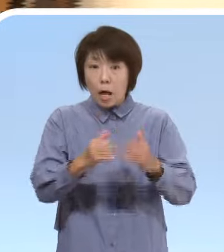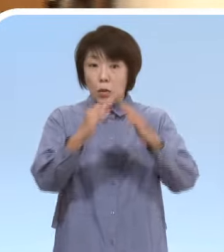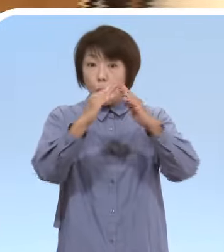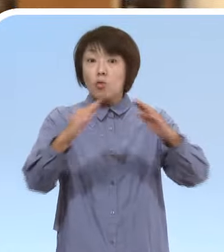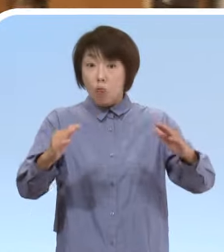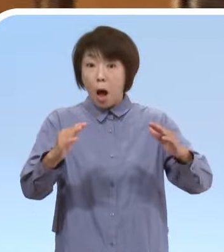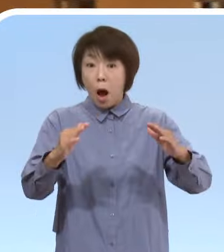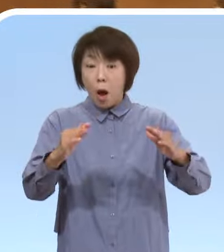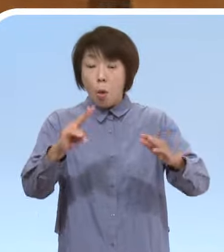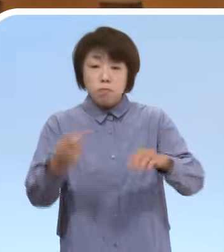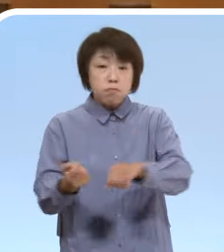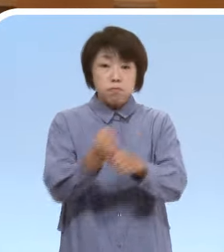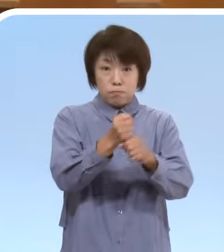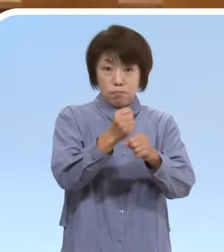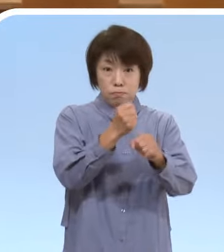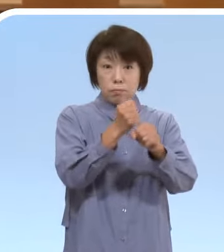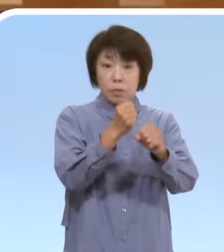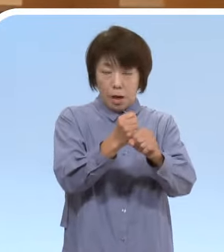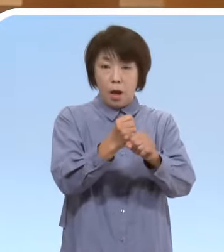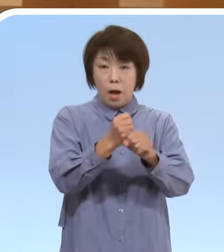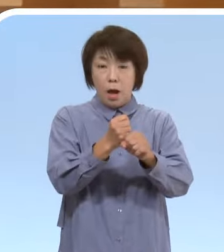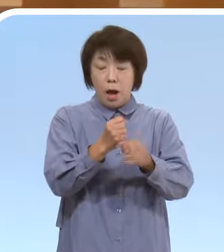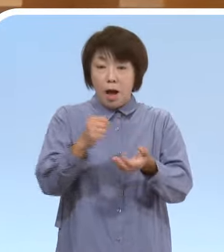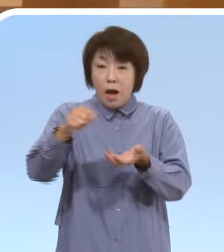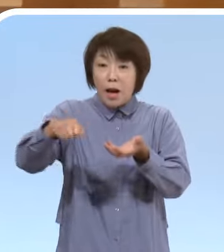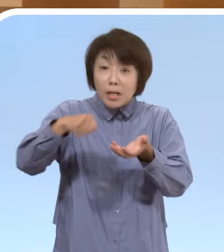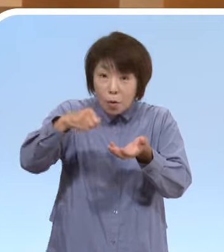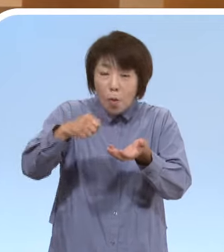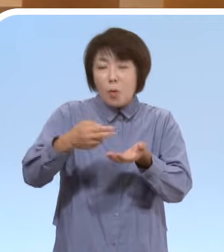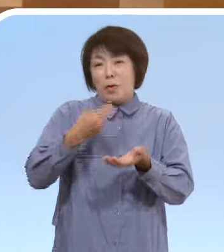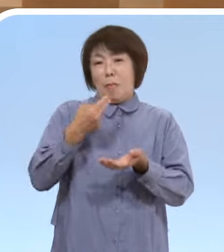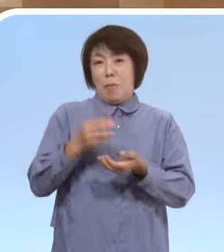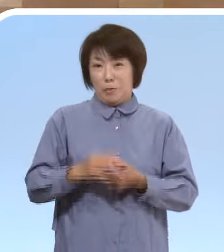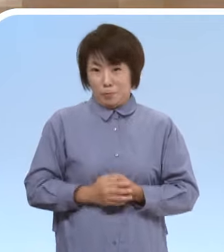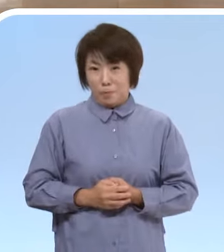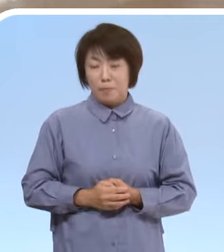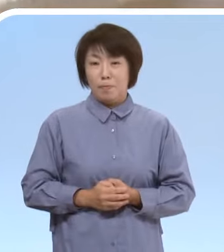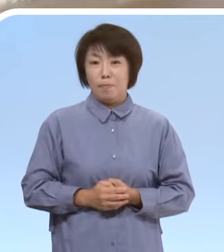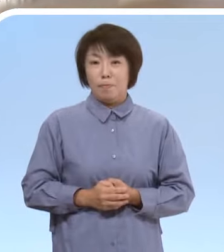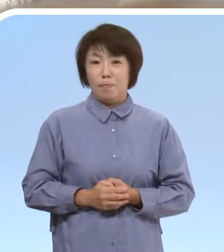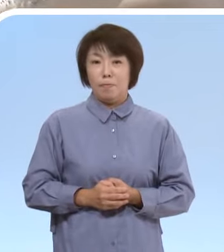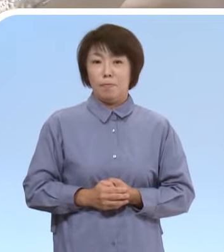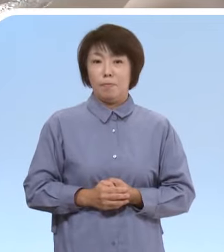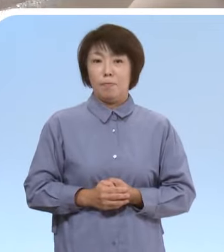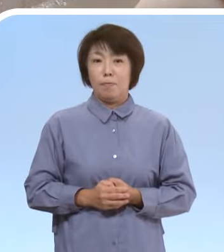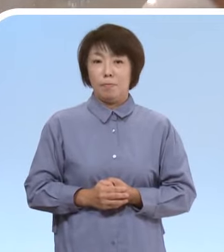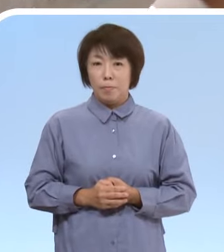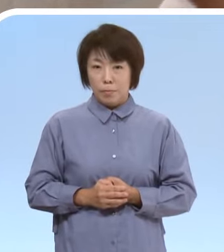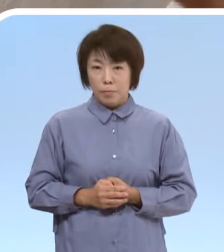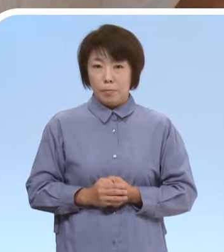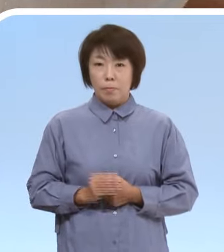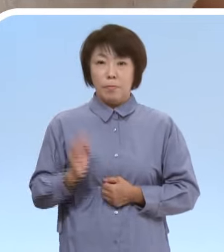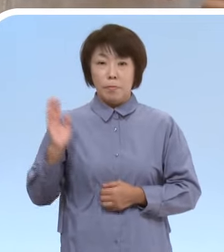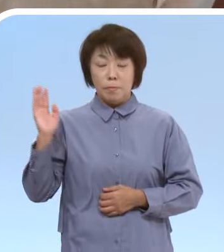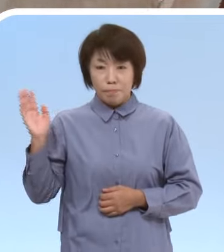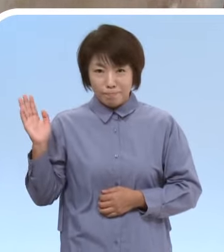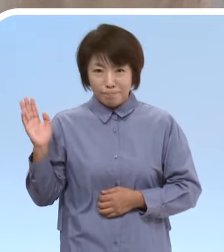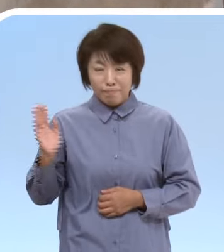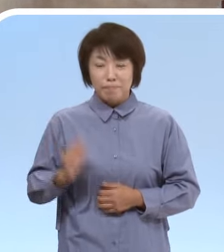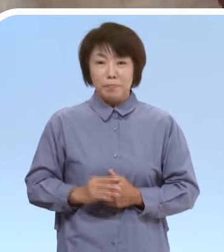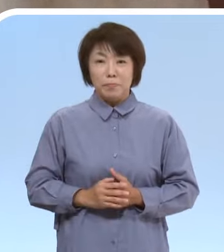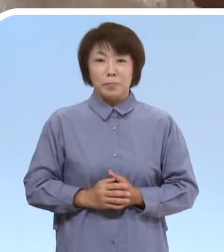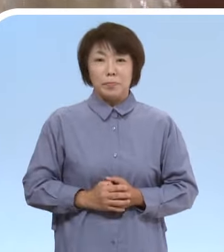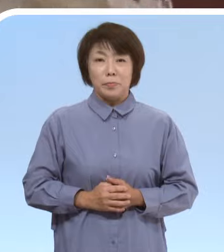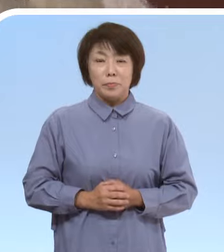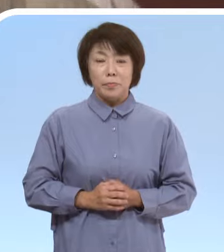たこちらのレストランで季節限定のかき氷をいただきます。 和三盆練乳氷でございます。 うわ、